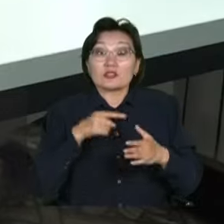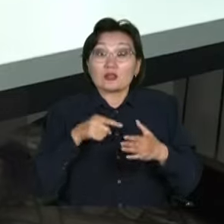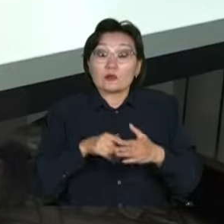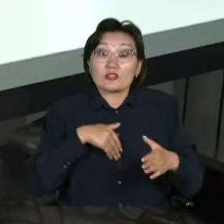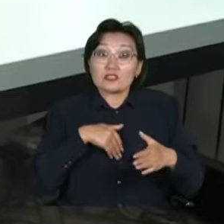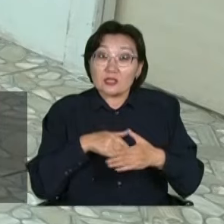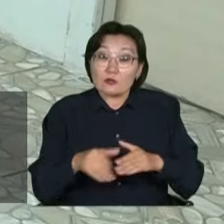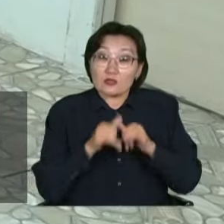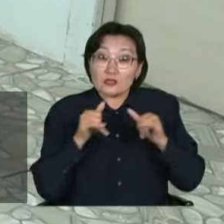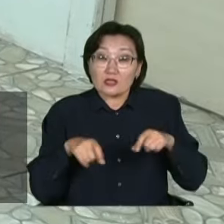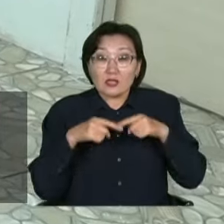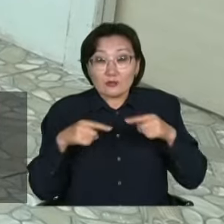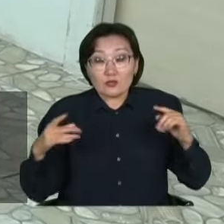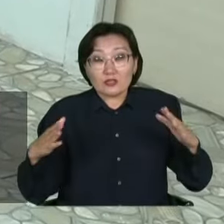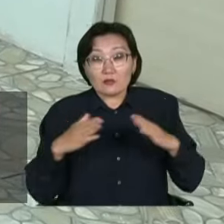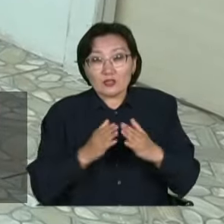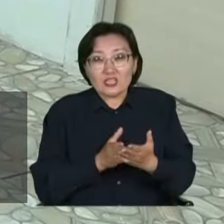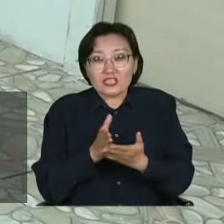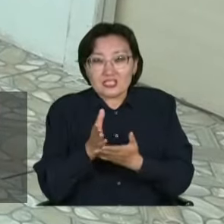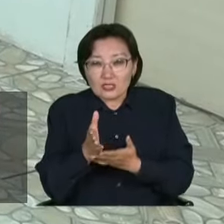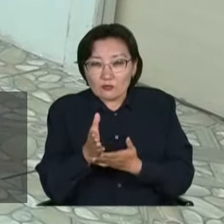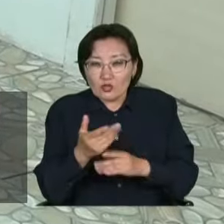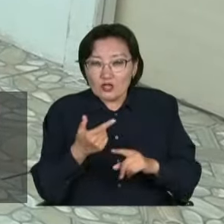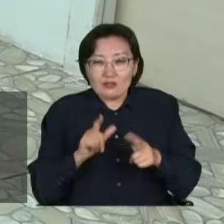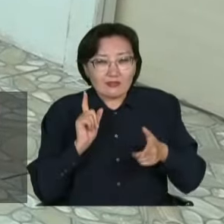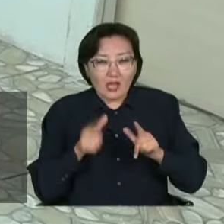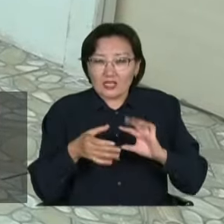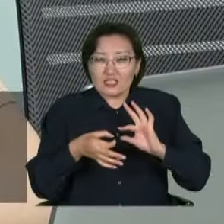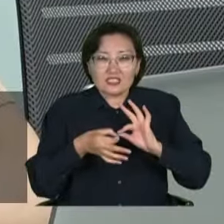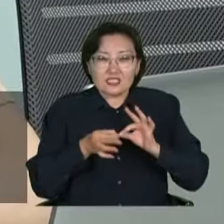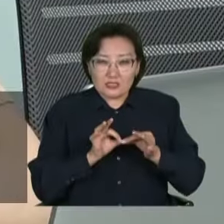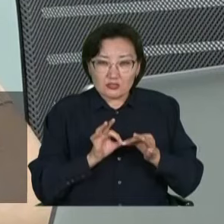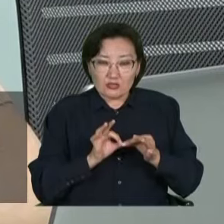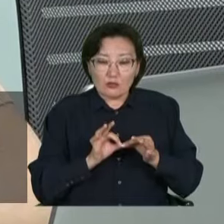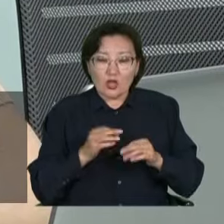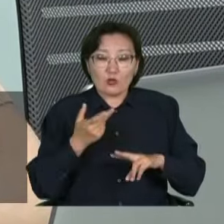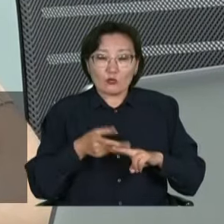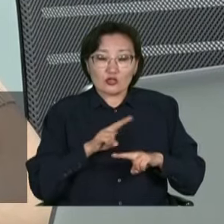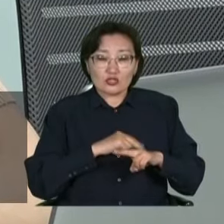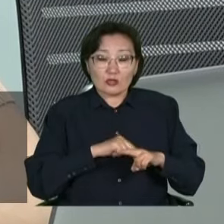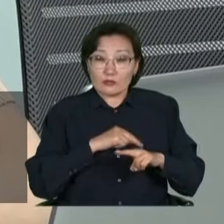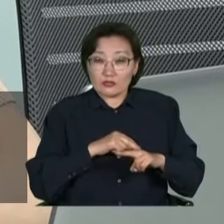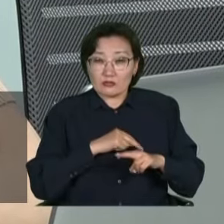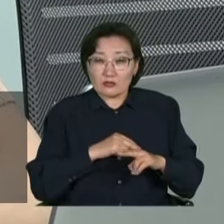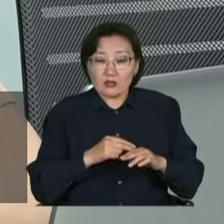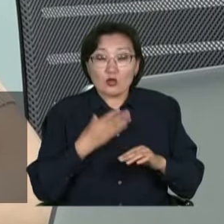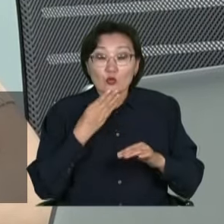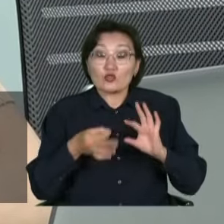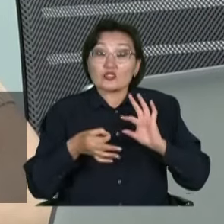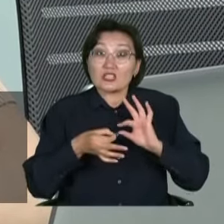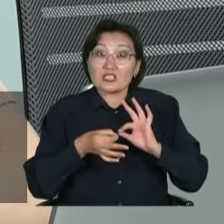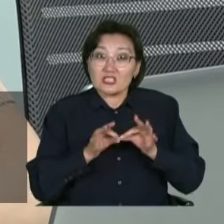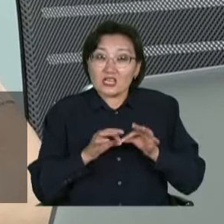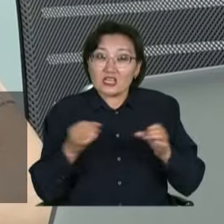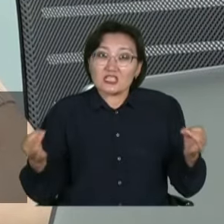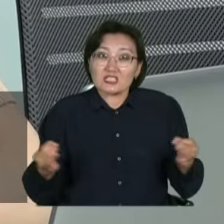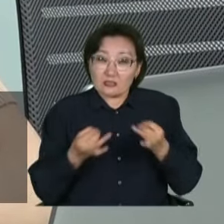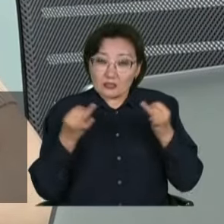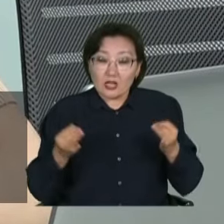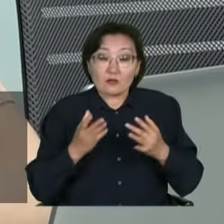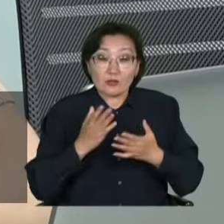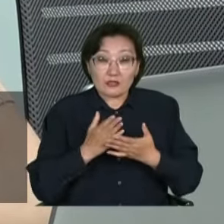жатыр, бірақ кейбір ғимараттарға кіру нағыз экстрим болуы мүмкін деп күйзелді. Бұл жұмыстың өзіндік қиыншылықтары да, қызықшылықтары да